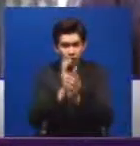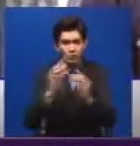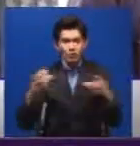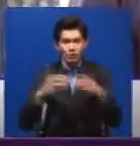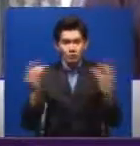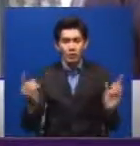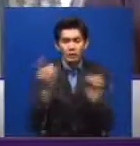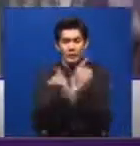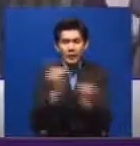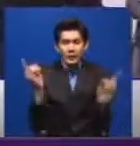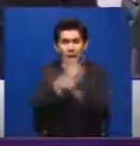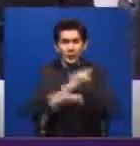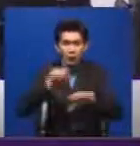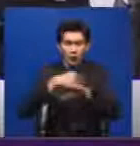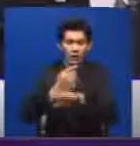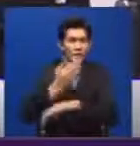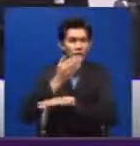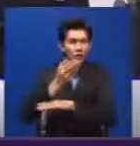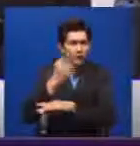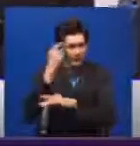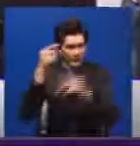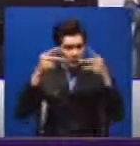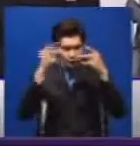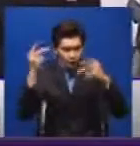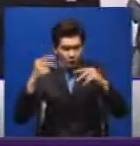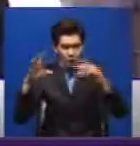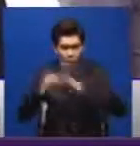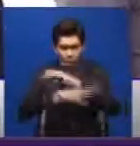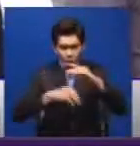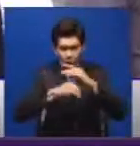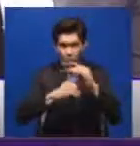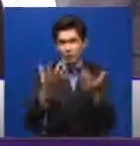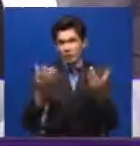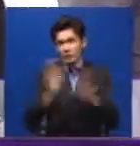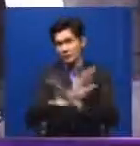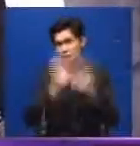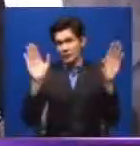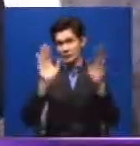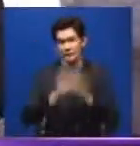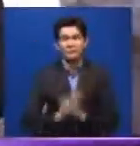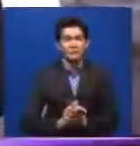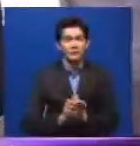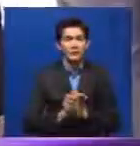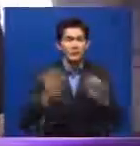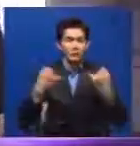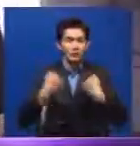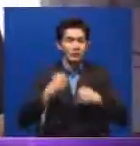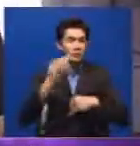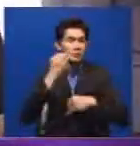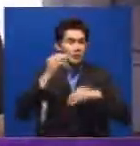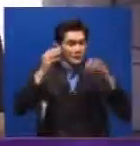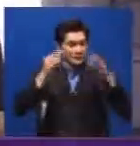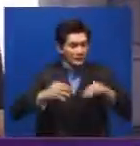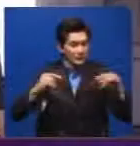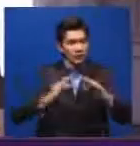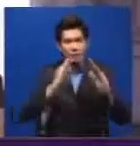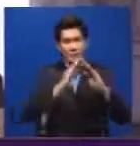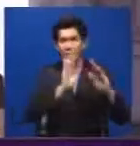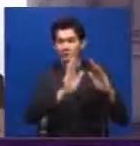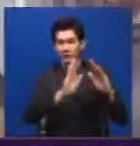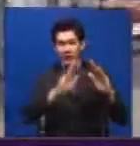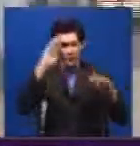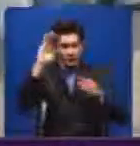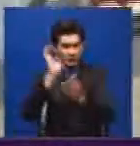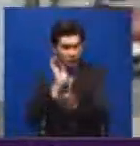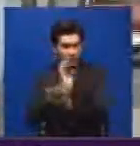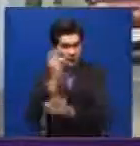ความปลอดภัยทุกช่วงเวลาเพื่อไม่ให้โจรผู้ร้ายเข้ามาฉวยโอกาสขโมยทรัพย์สินของประชาชนเจ้าของบ้านที่ตัดสินใจฝากบ้านไว้กับตำรวจยอมรับ